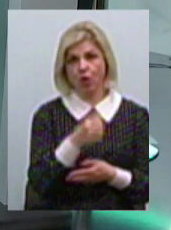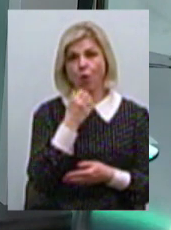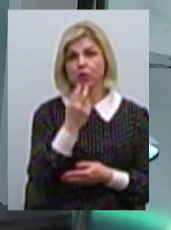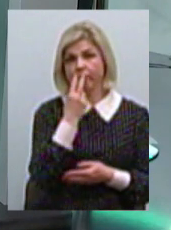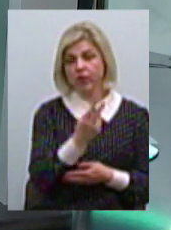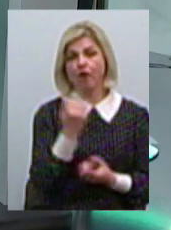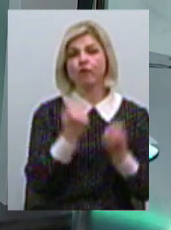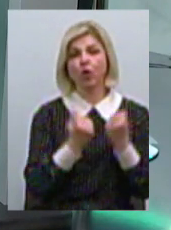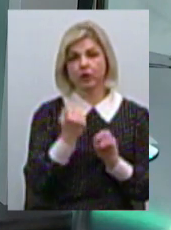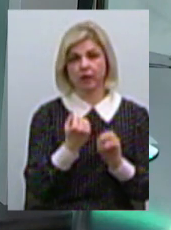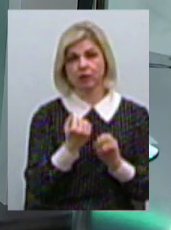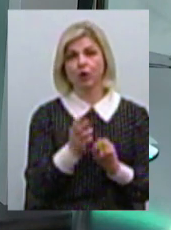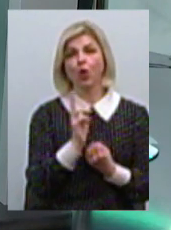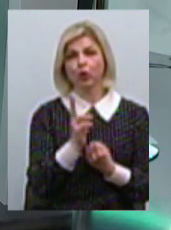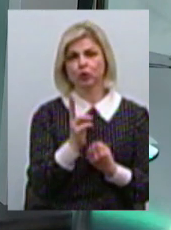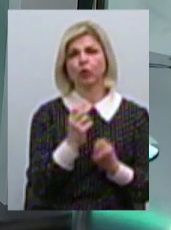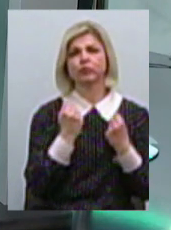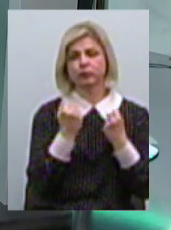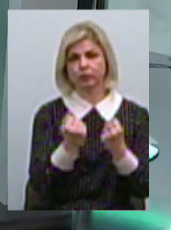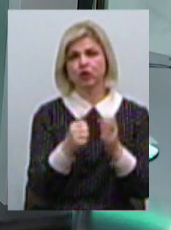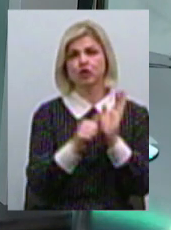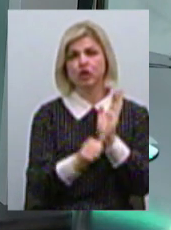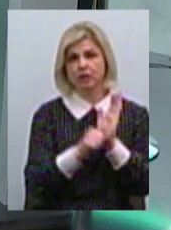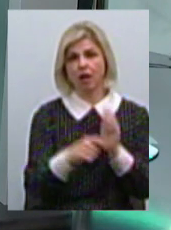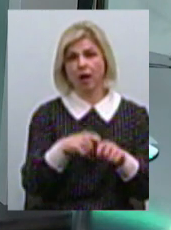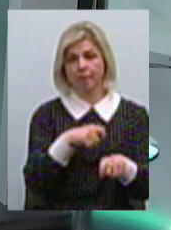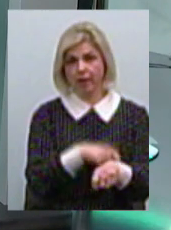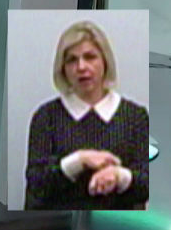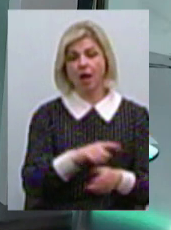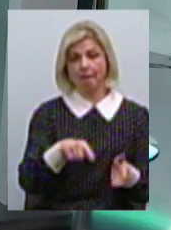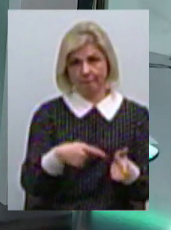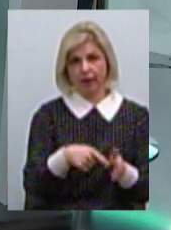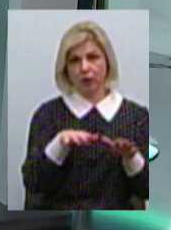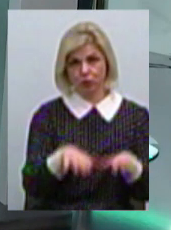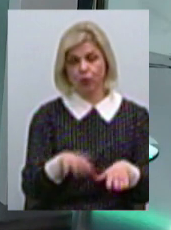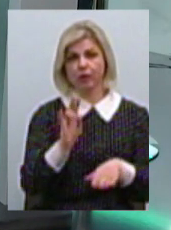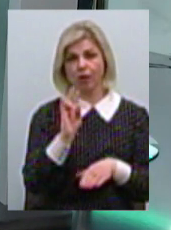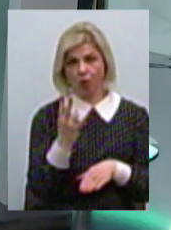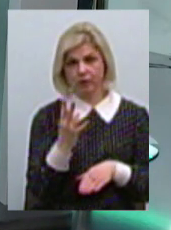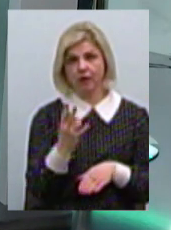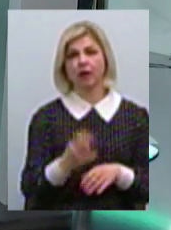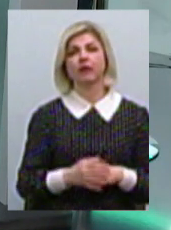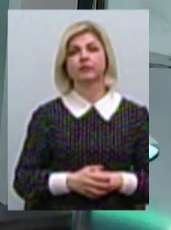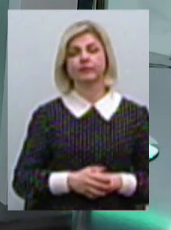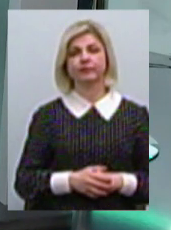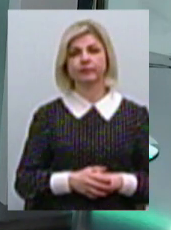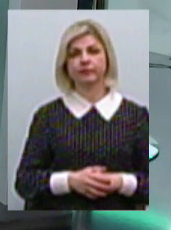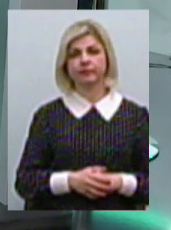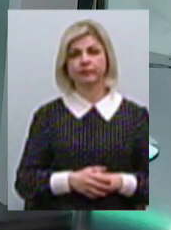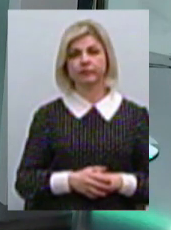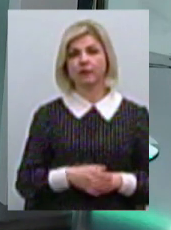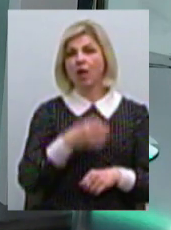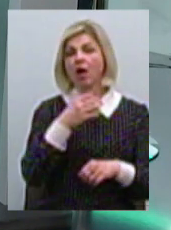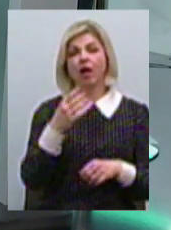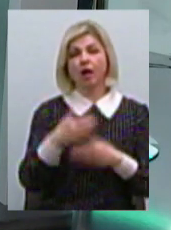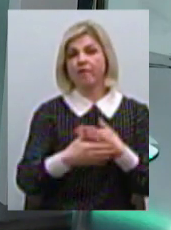що водій, який керує 60 км на годину по місті Миколаєві, але не притягуються до